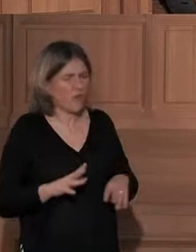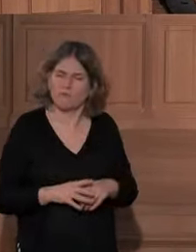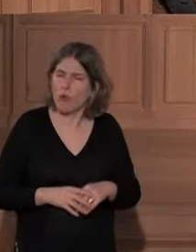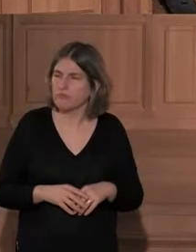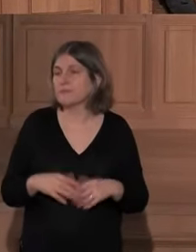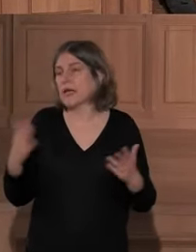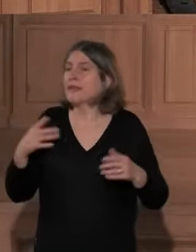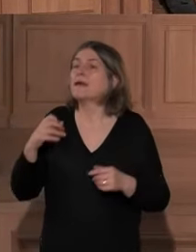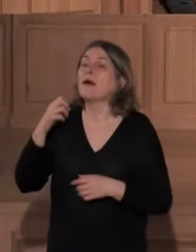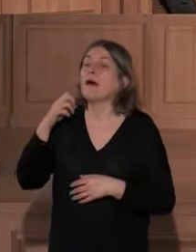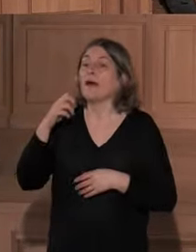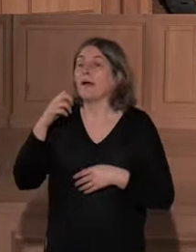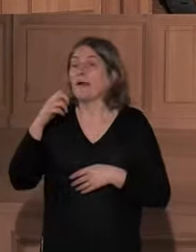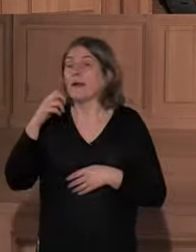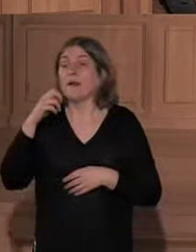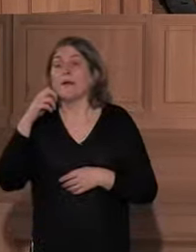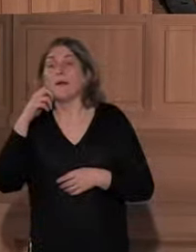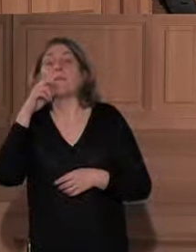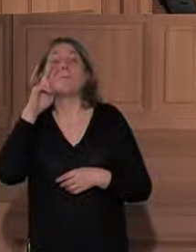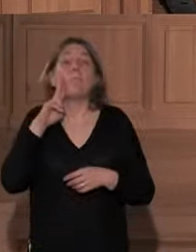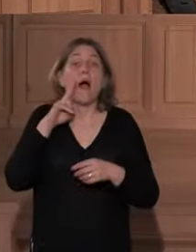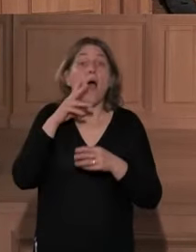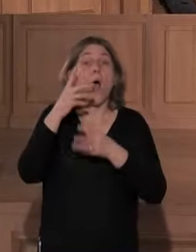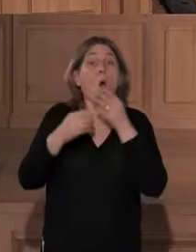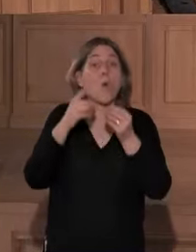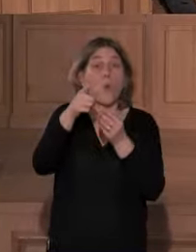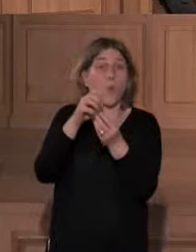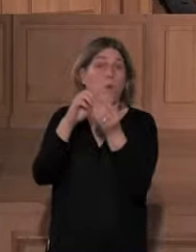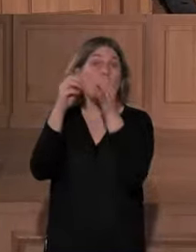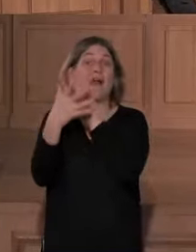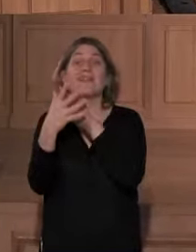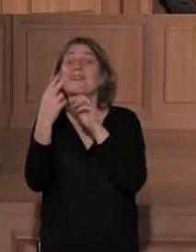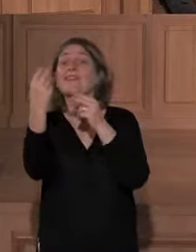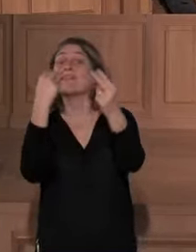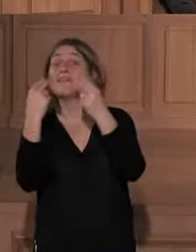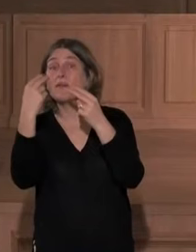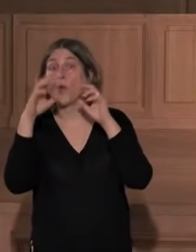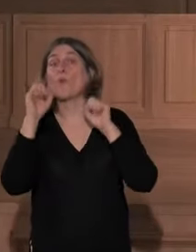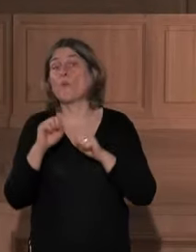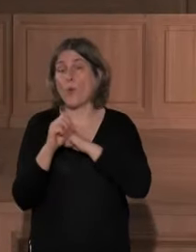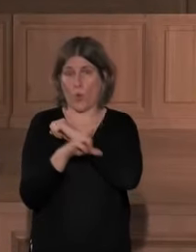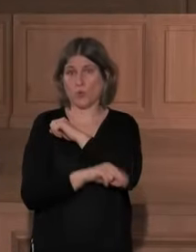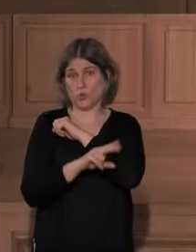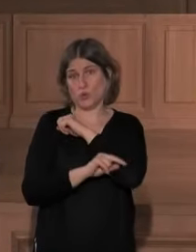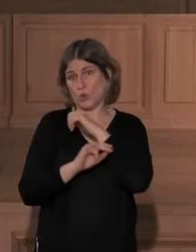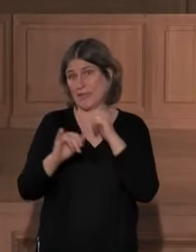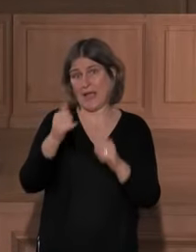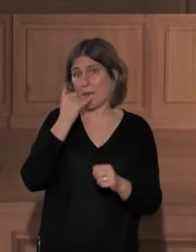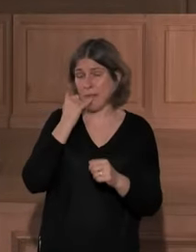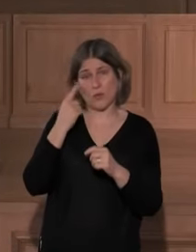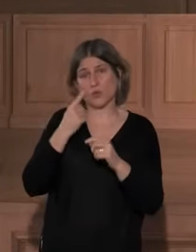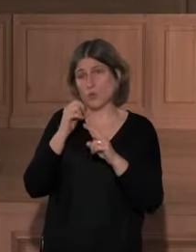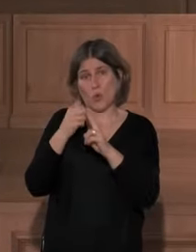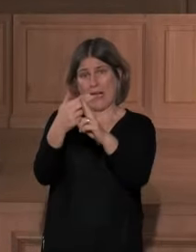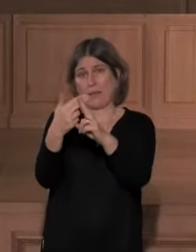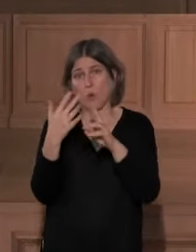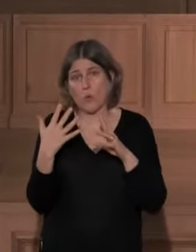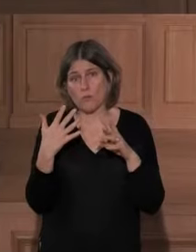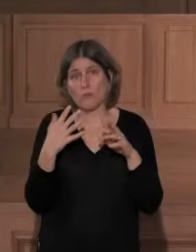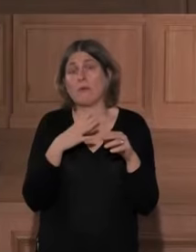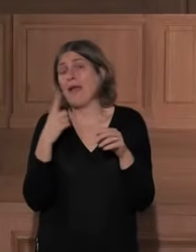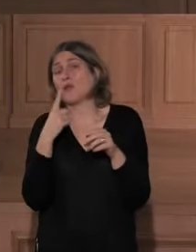S'il y a des parents, s'il y a des internautes qui regardent cette émission et qui ont un souci, ils peuvent appeler le secrétariat du silence des justes, on leur répond. On a d'autres solutions en